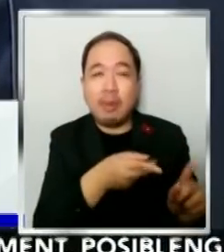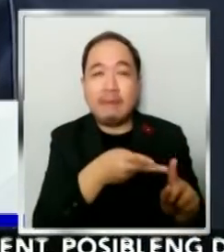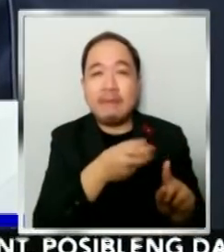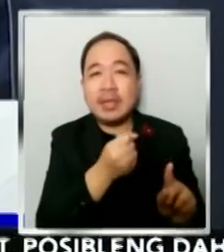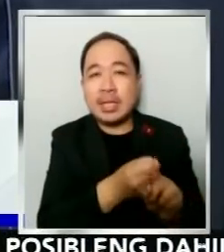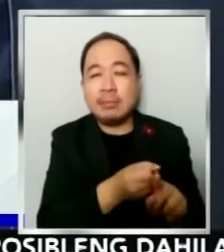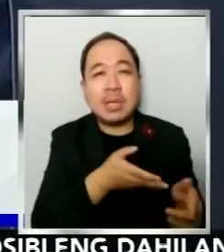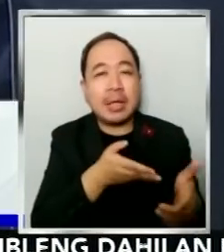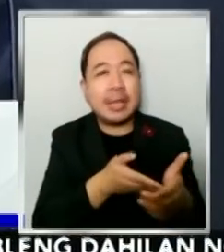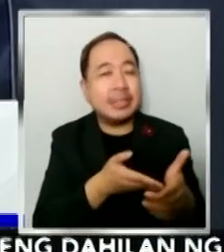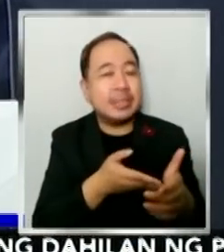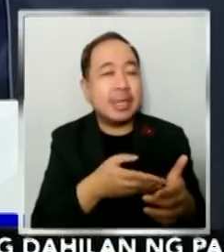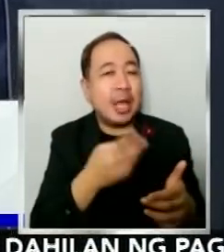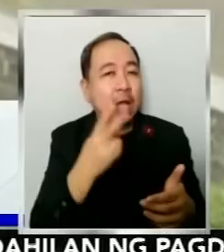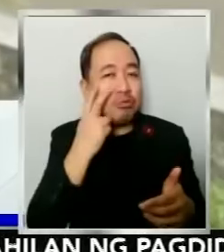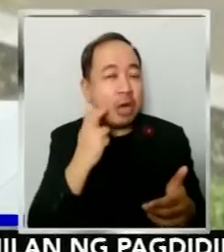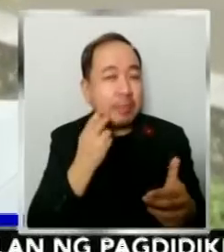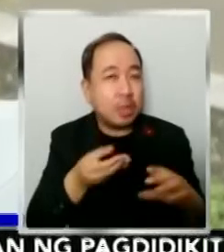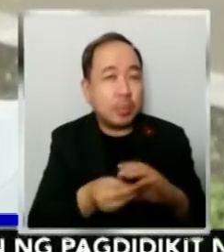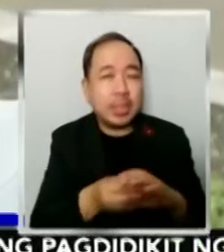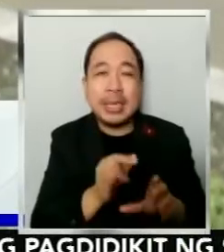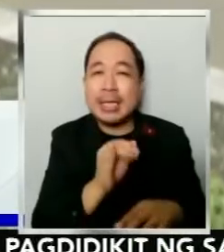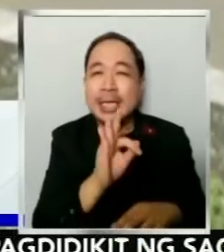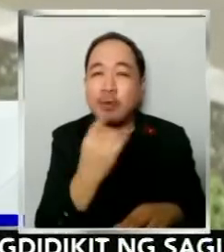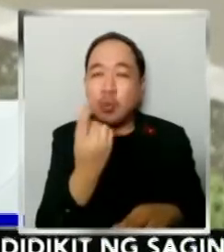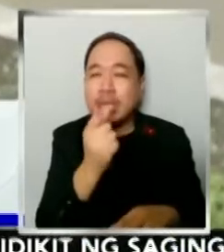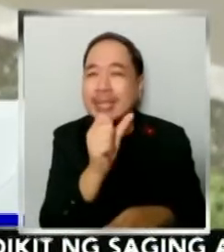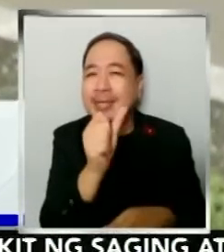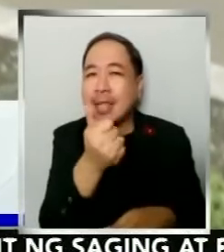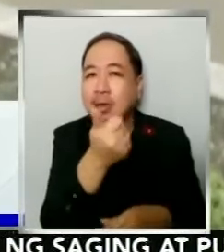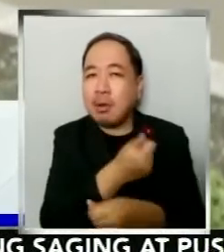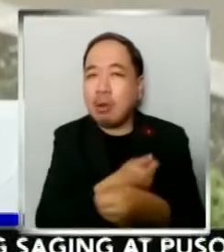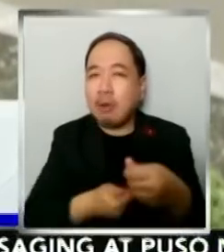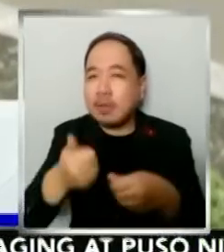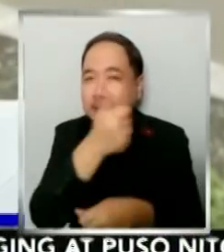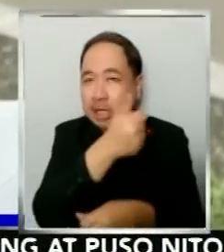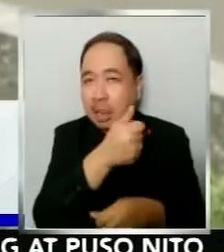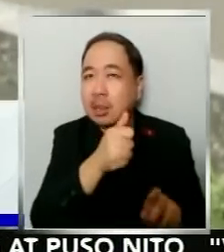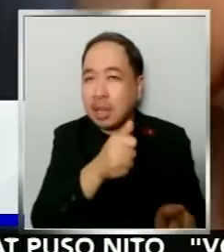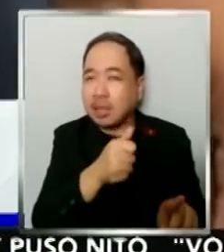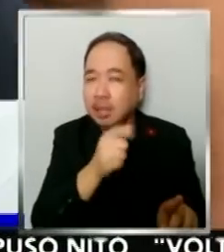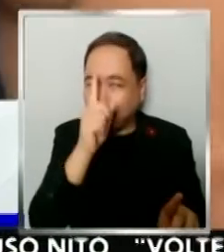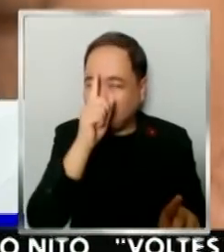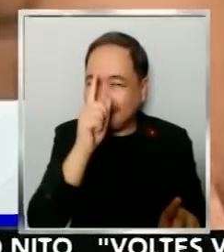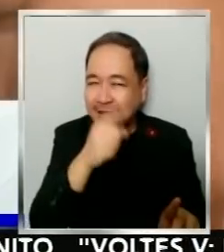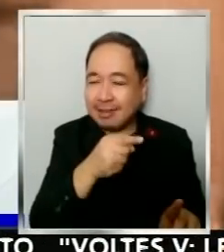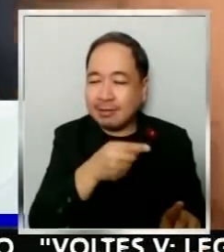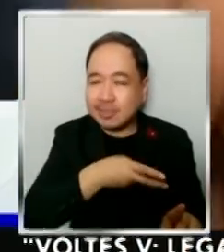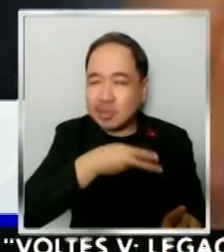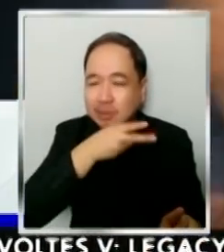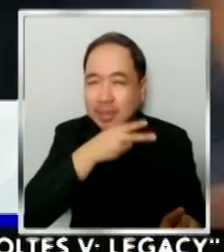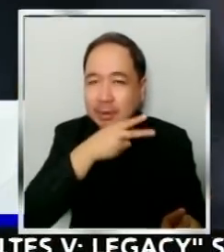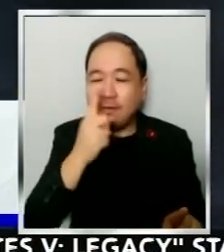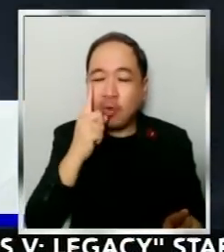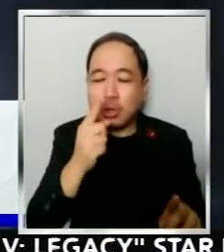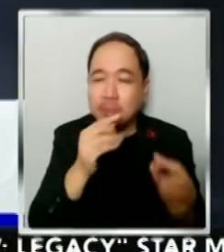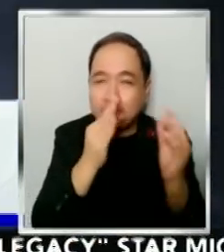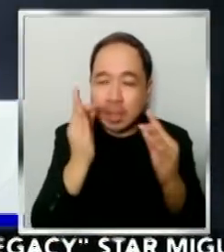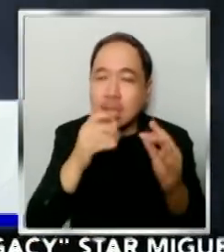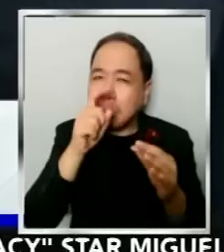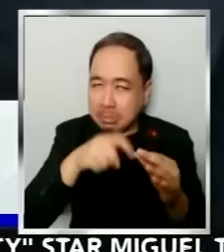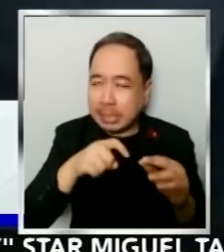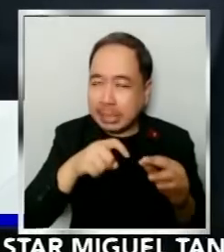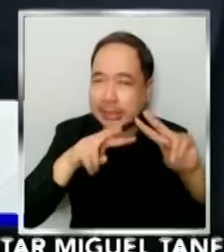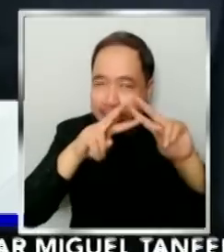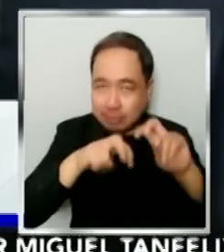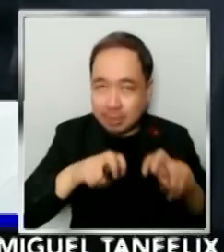nasa 10 lang naman ang mga opisyal na target, dapat imbestigahan at kasuhan na agad ang mga ito. Wala naman daw may dudulot ang mass